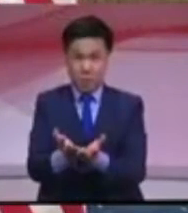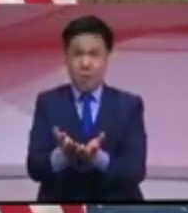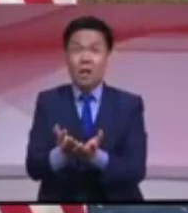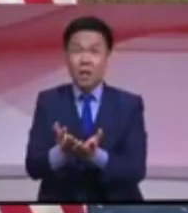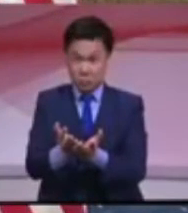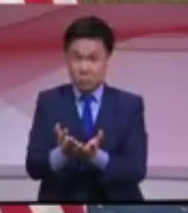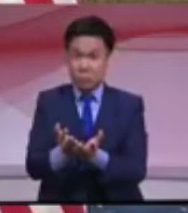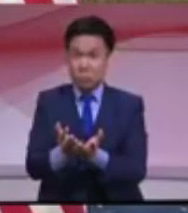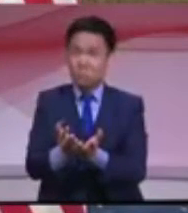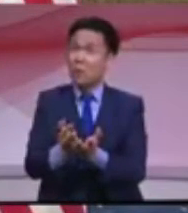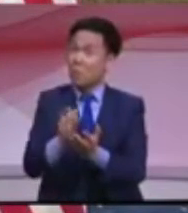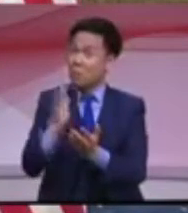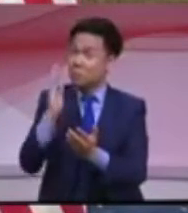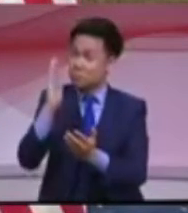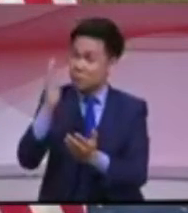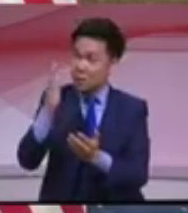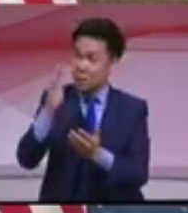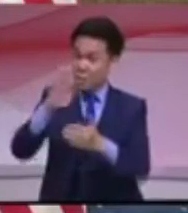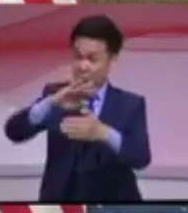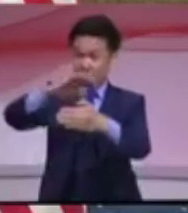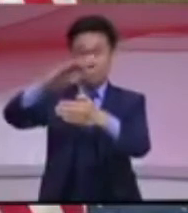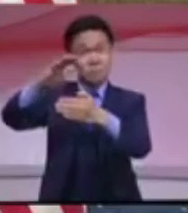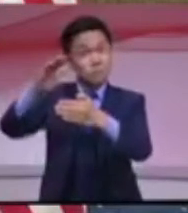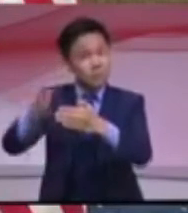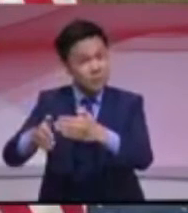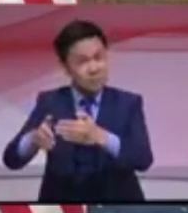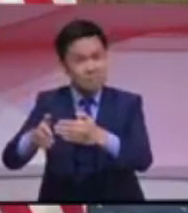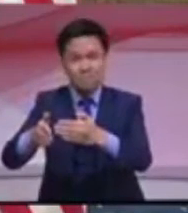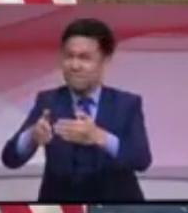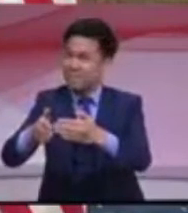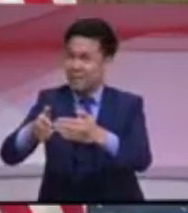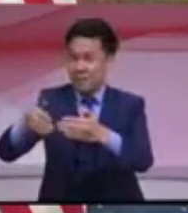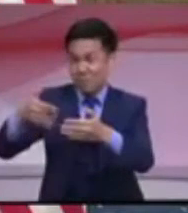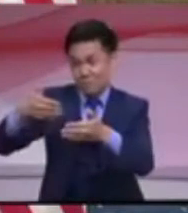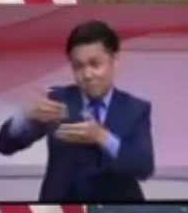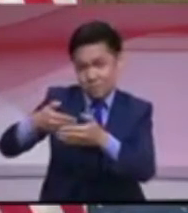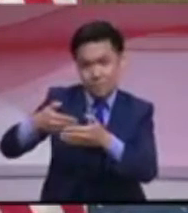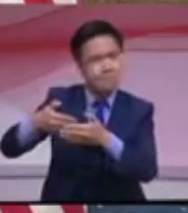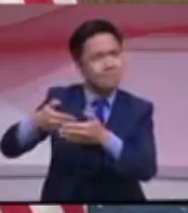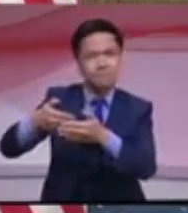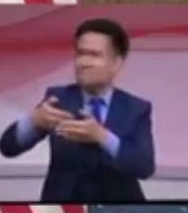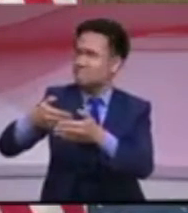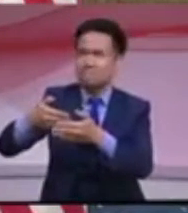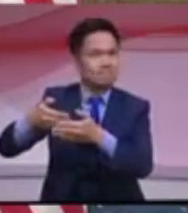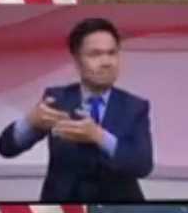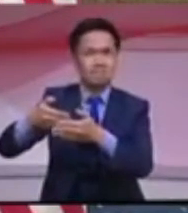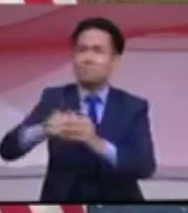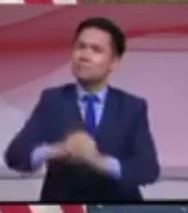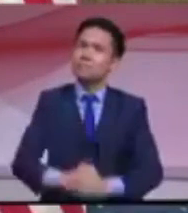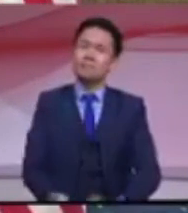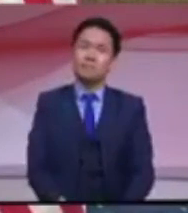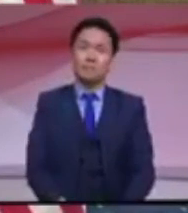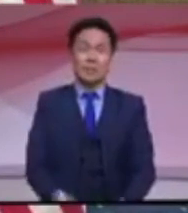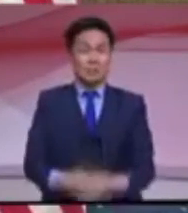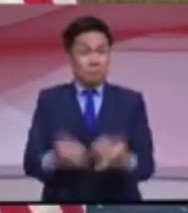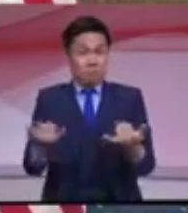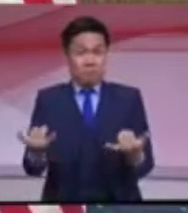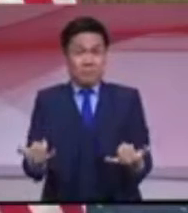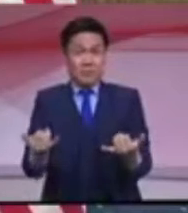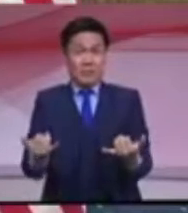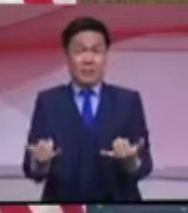tanda-tanda ianya akan berakhir dalam waktu yang terdekat Hai sehingga